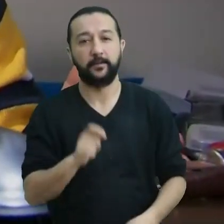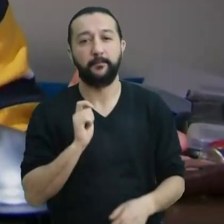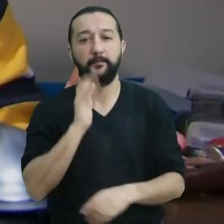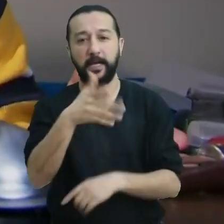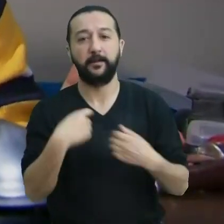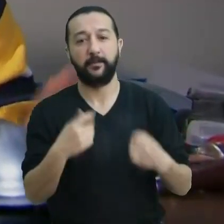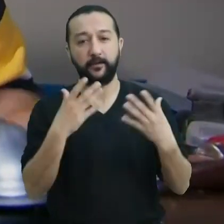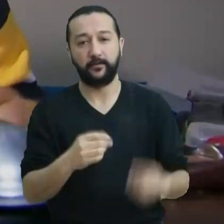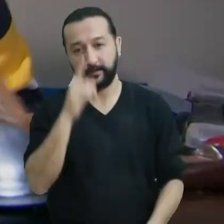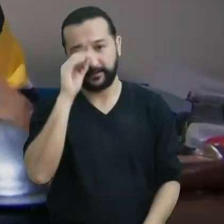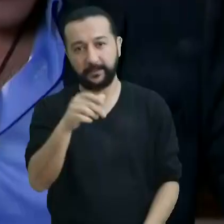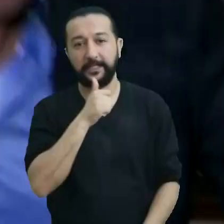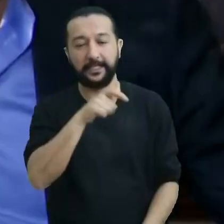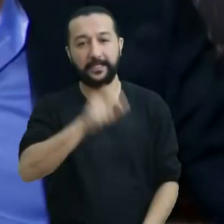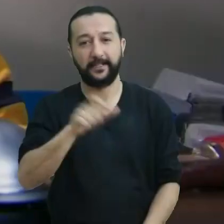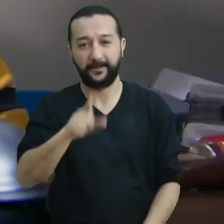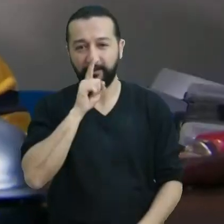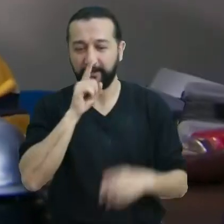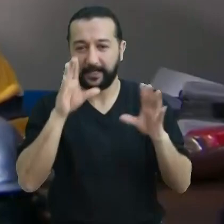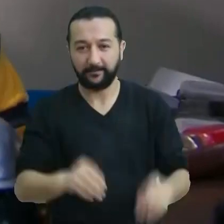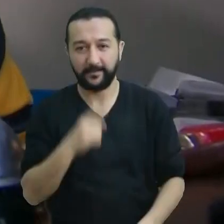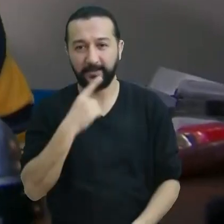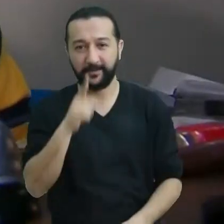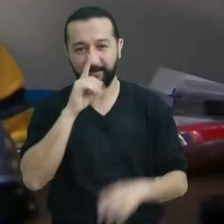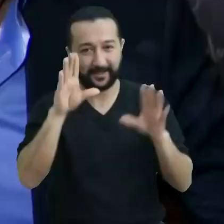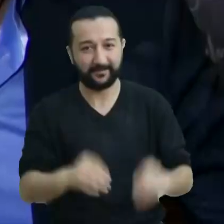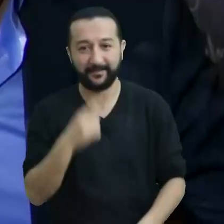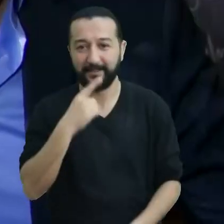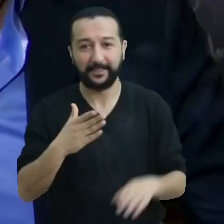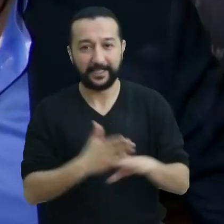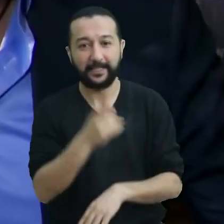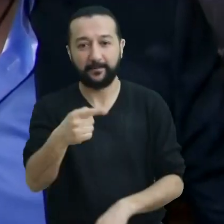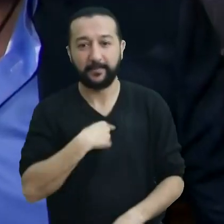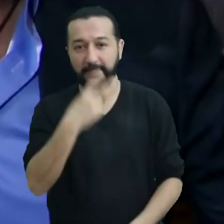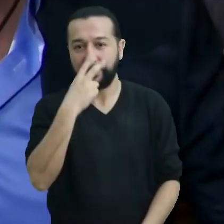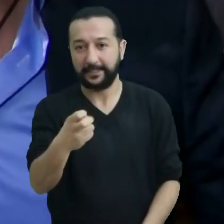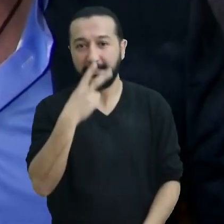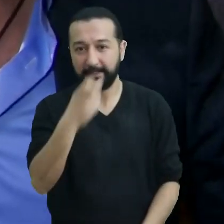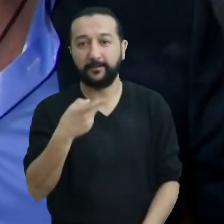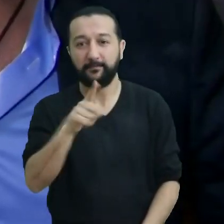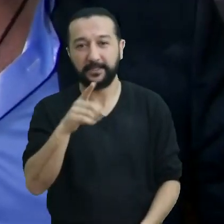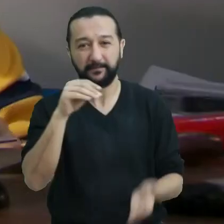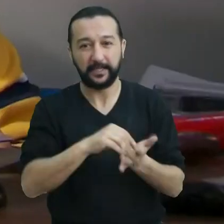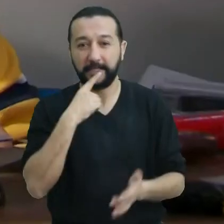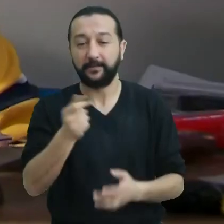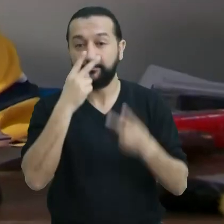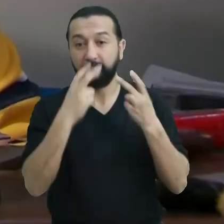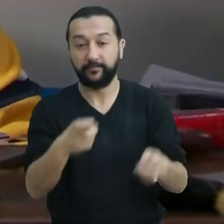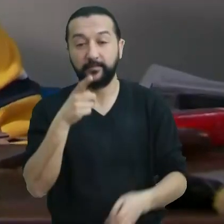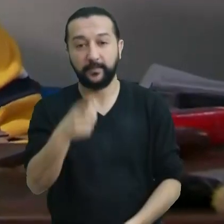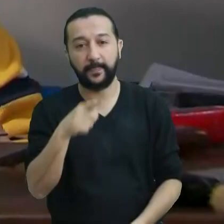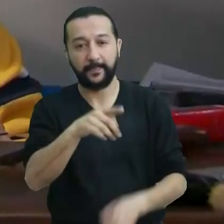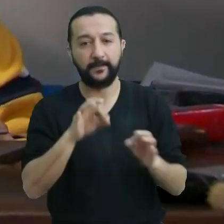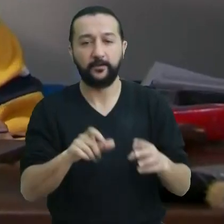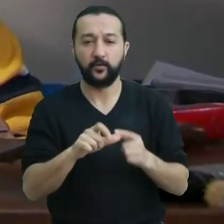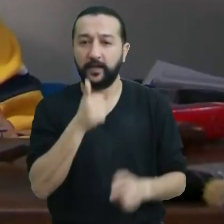pahalıya mal olur delikanlılar. Sus! Sus Şükrü! Zaten bininci bahşiş ayağına bütün paramı aldın.